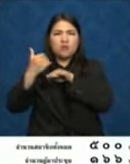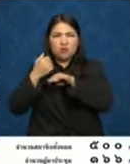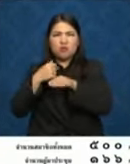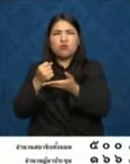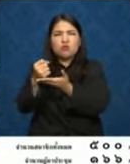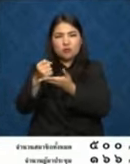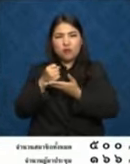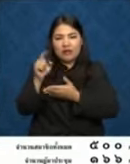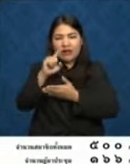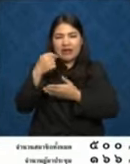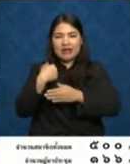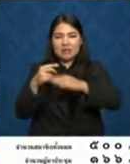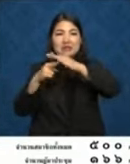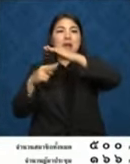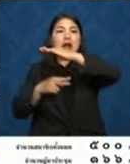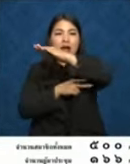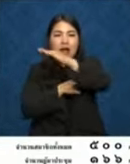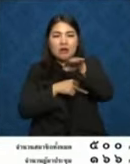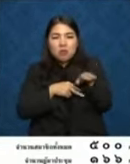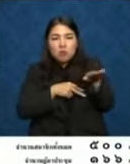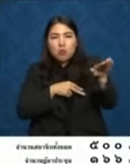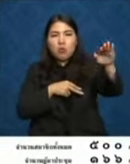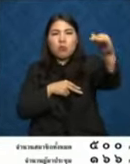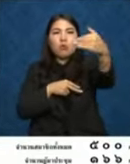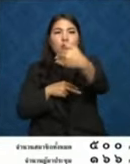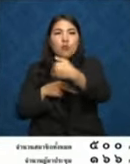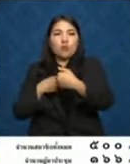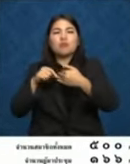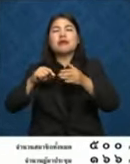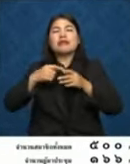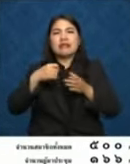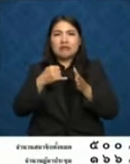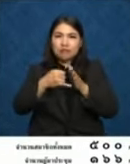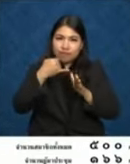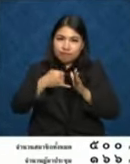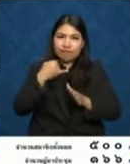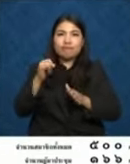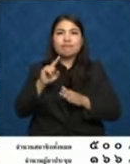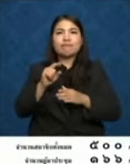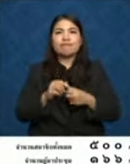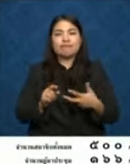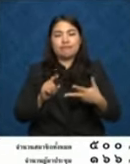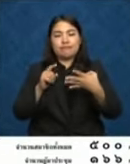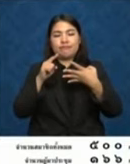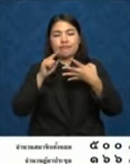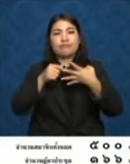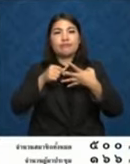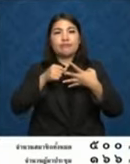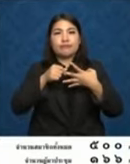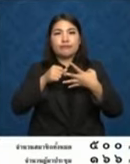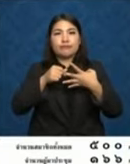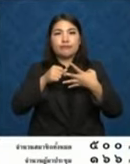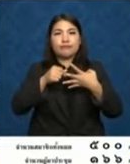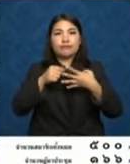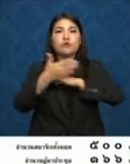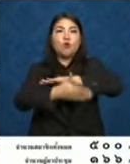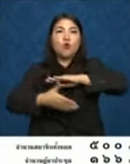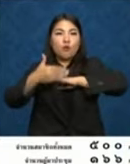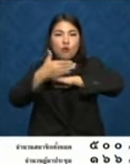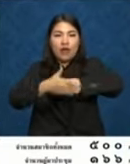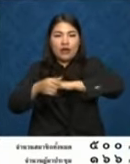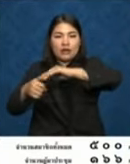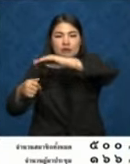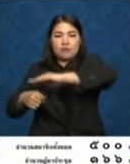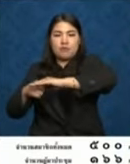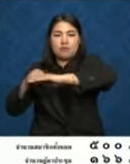รถเนี่ยจะทำใหผู้ใช้รถใช้ถนนเนี่ยปลอดภัยมากขึ้นไหมข้อ2นะครับสะพานข้ามทางรถไฟต ำบลโคกรว